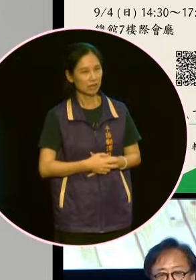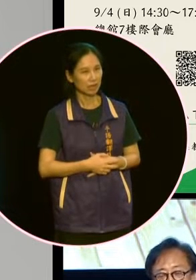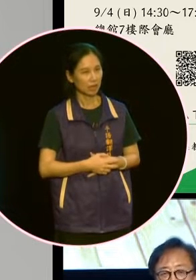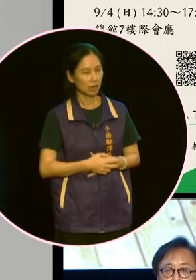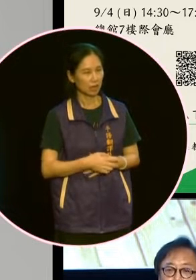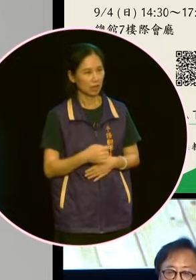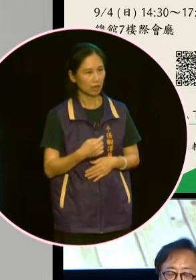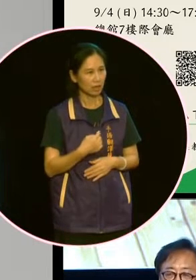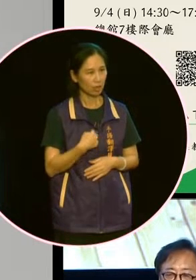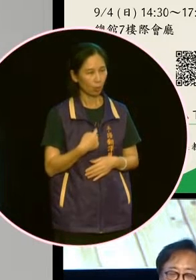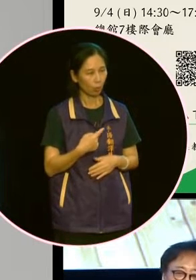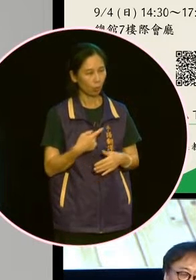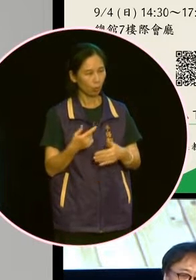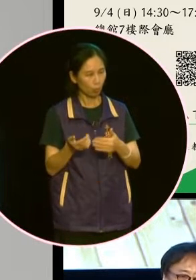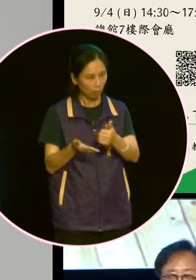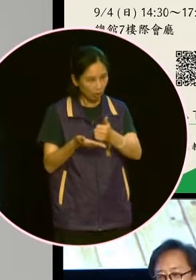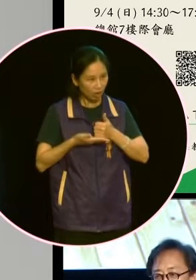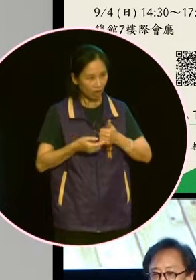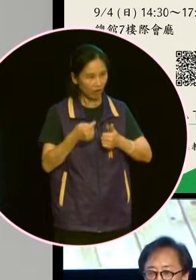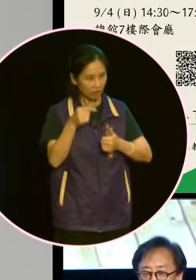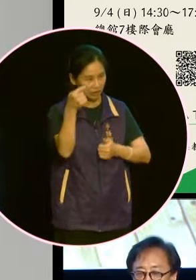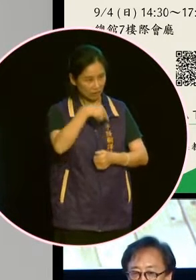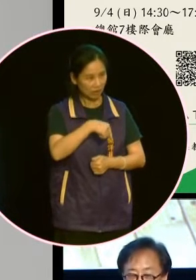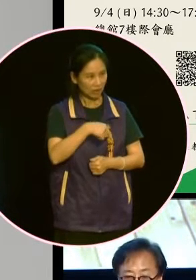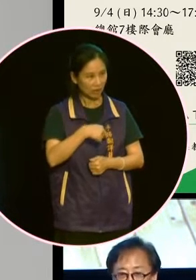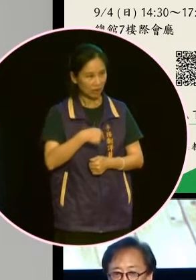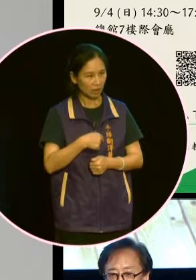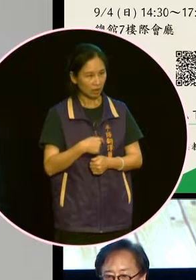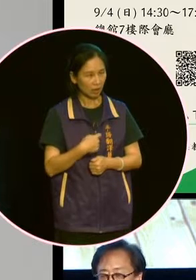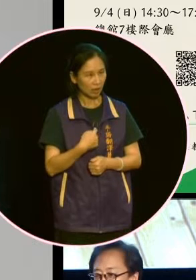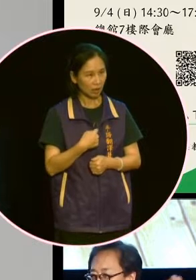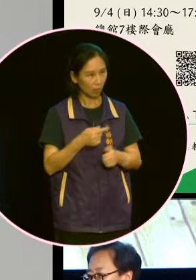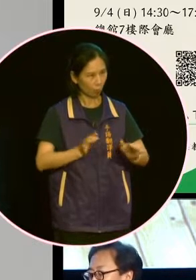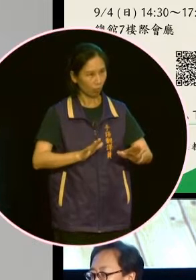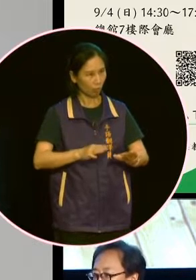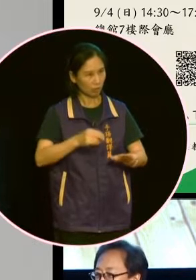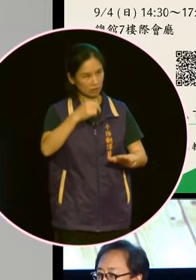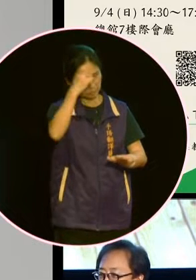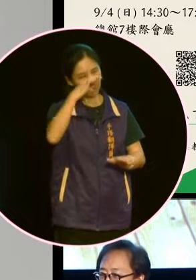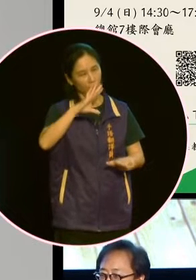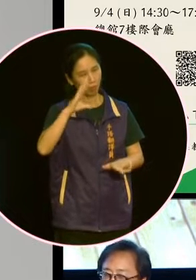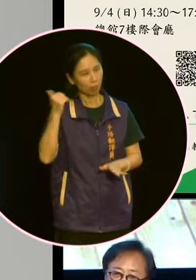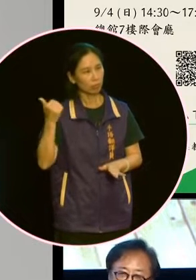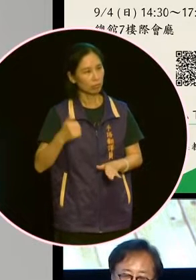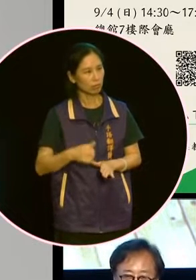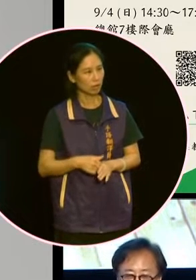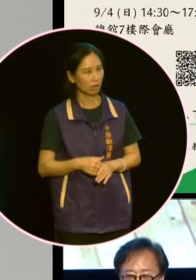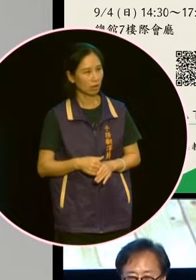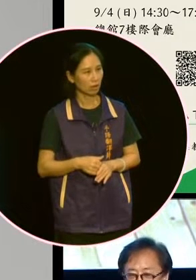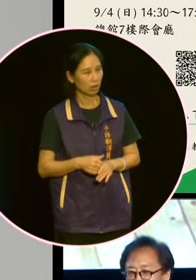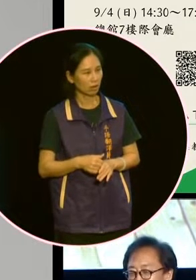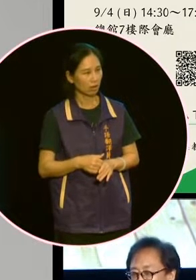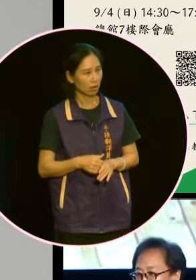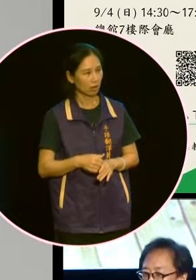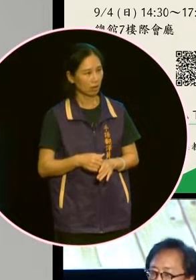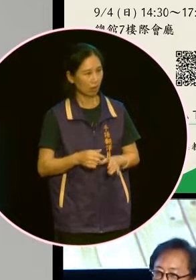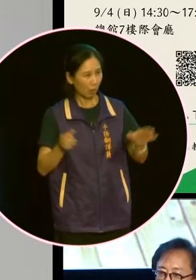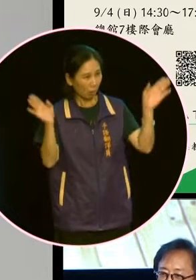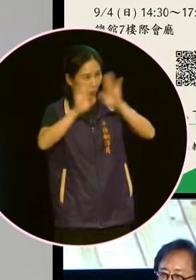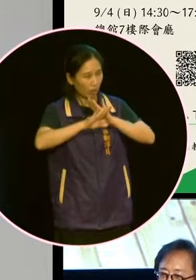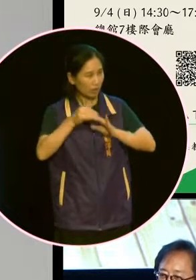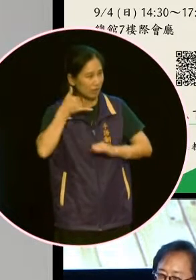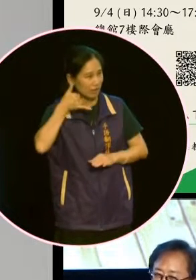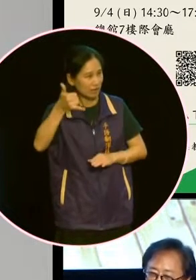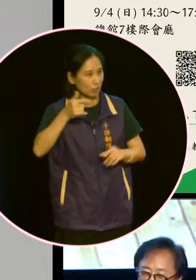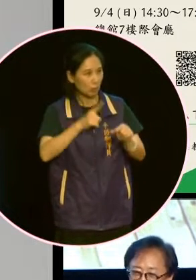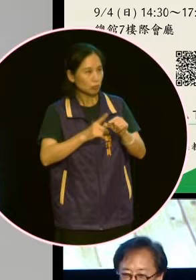后就收到这个邀请，那本来是我4号要，今天要下午要回去日本，我马上打电话给中华航